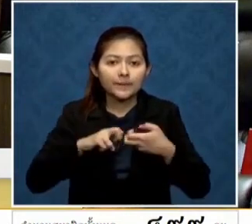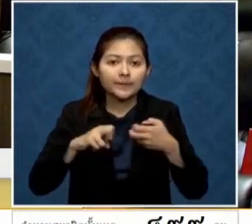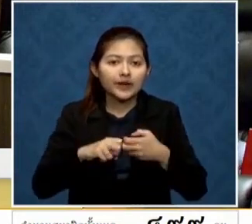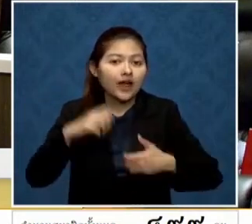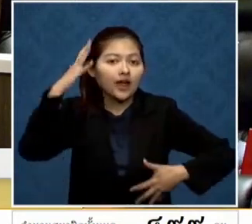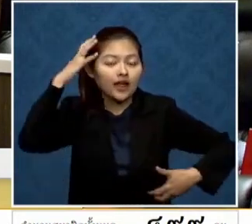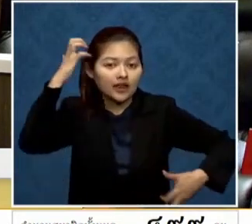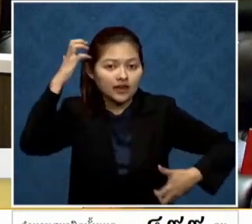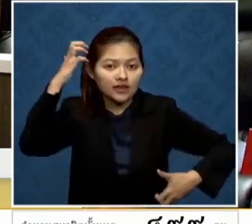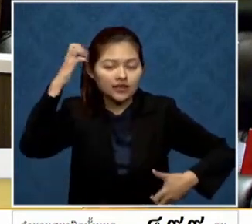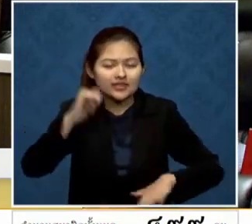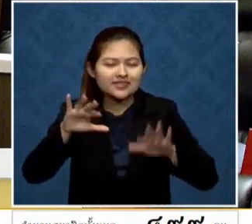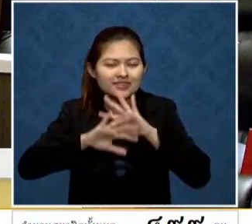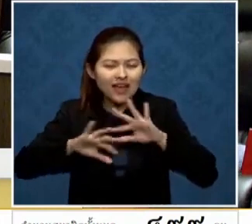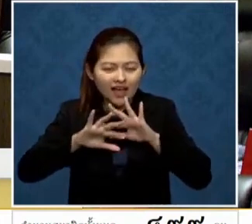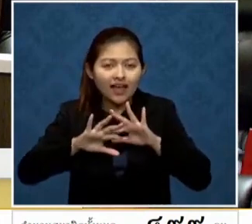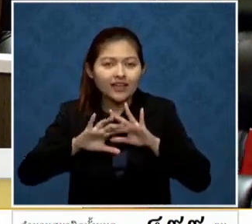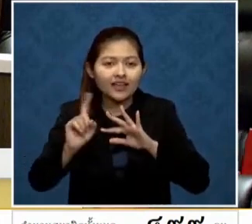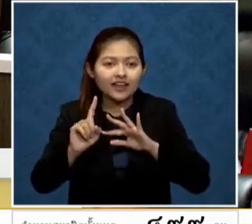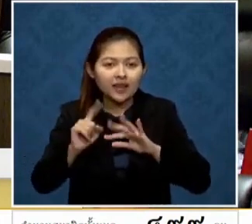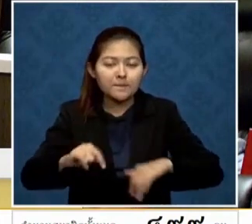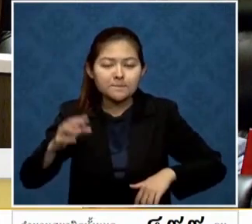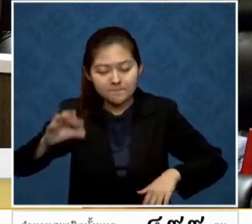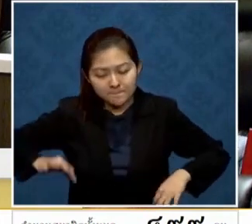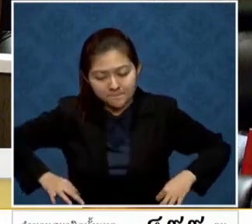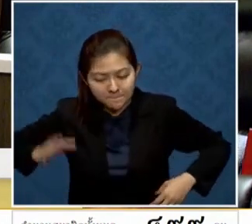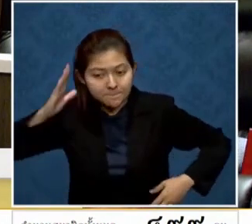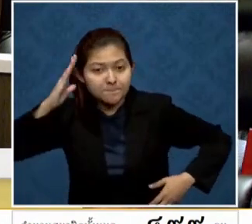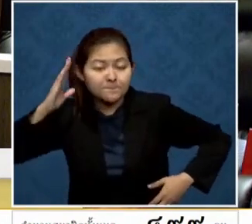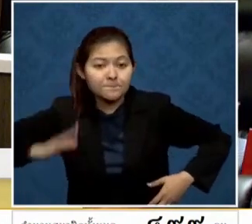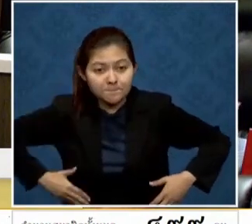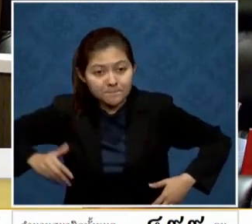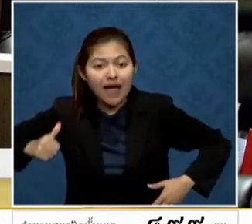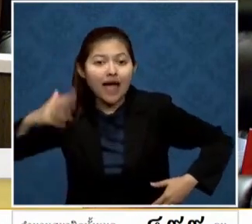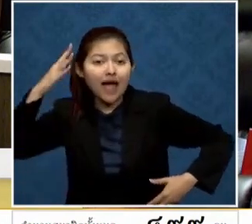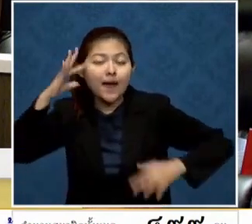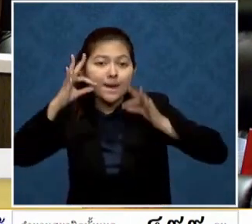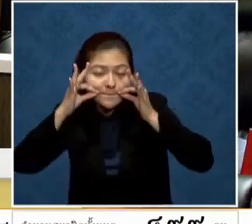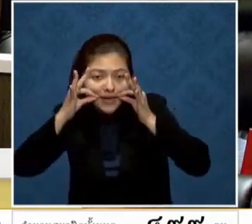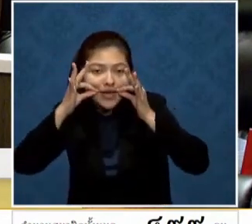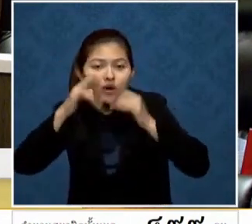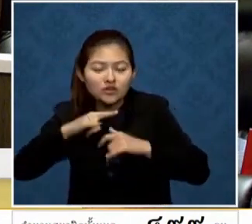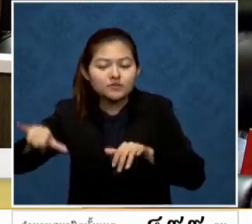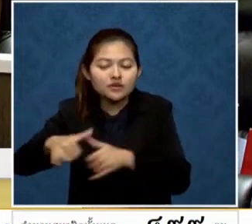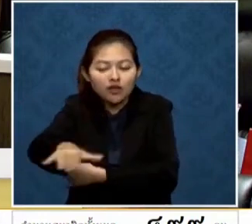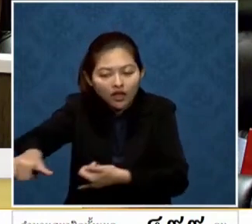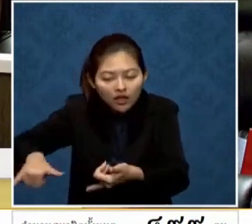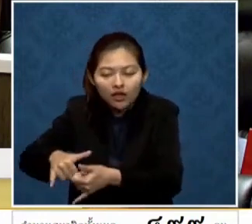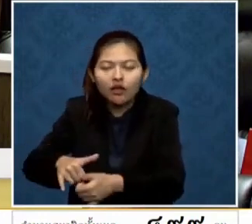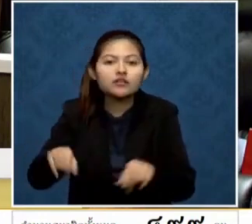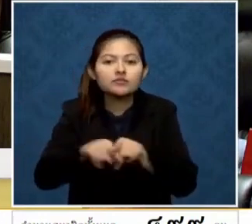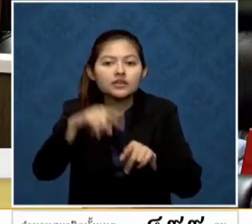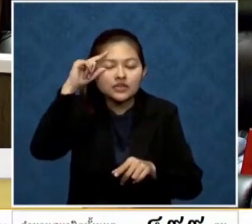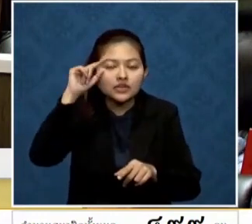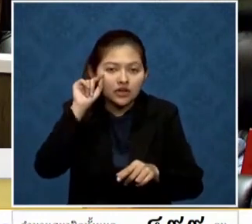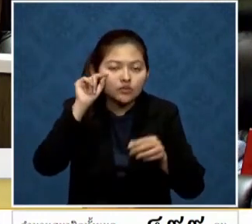ลิงนะครับจะคล้ายๆกับปัญหาหมาแมวจรเหมือนกับที่เพื่อนส.สของผมได้พูดไปนะครับคุณท่าพิภพนะครับ